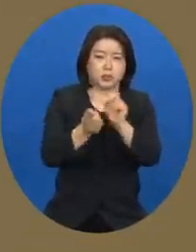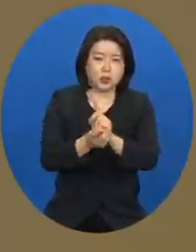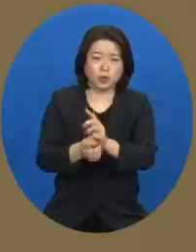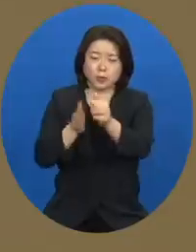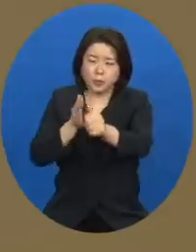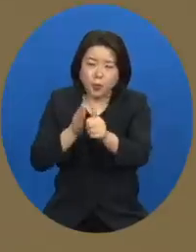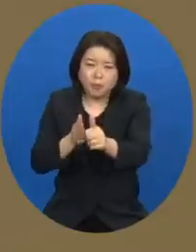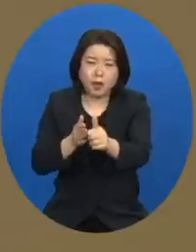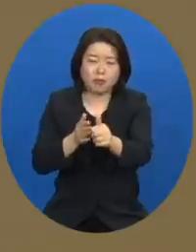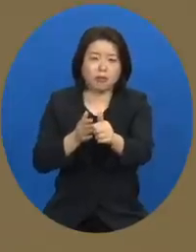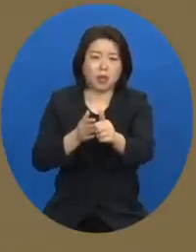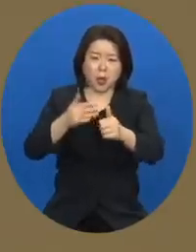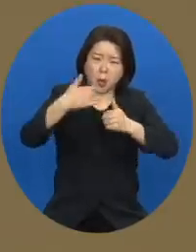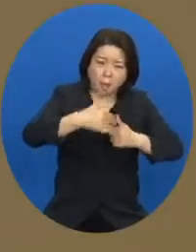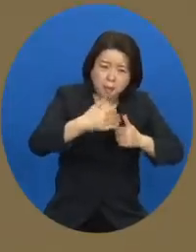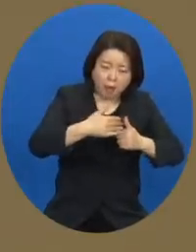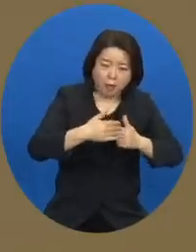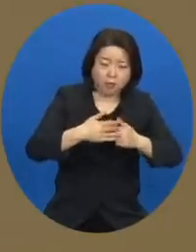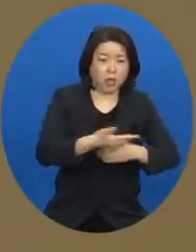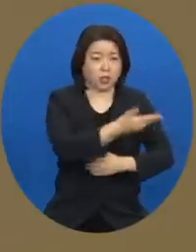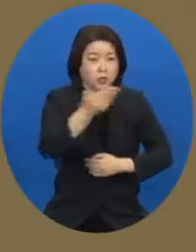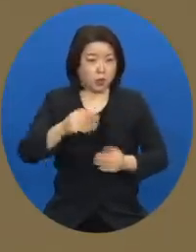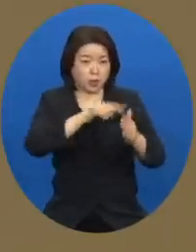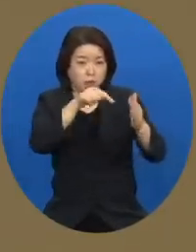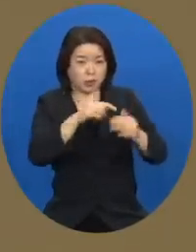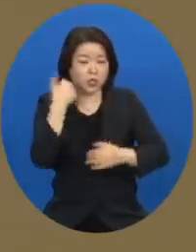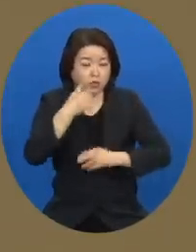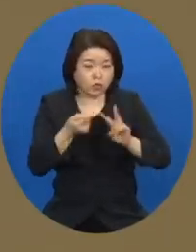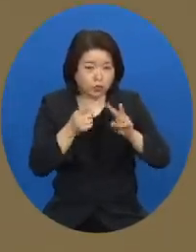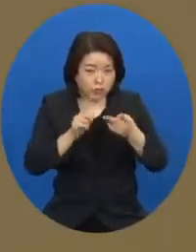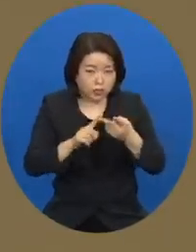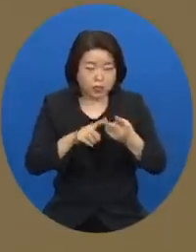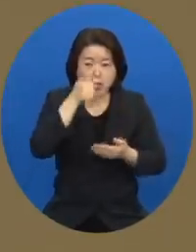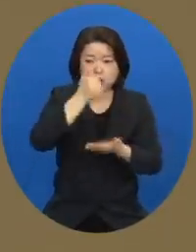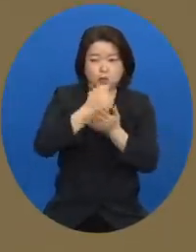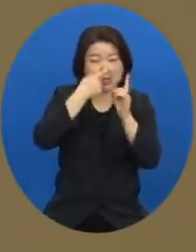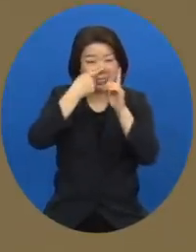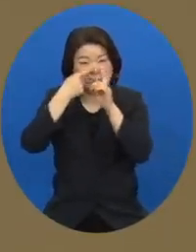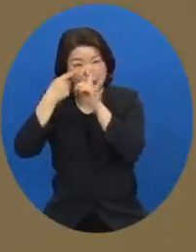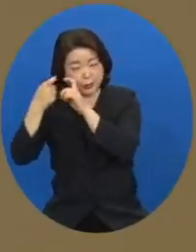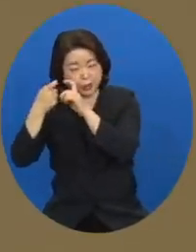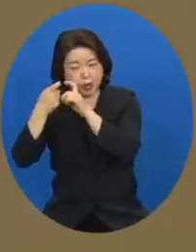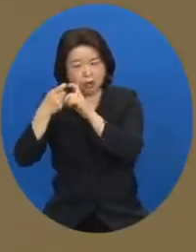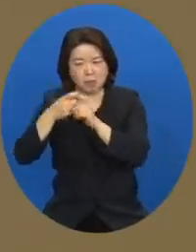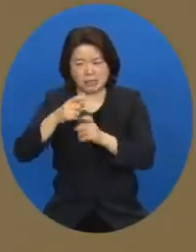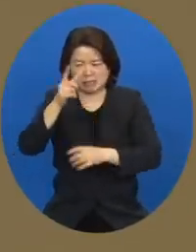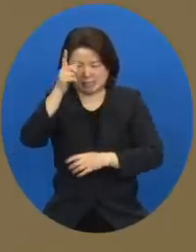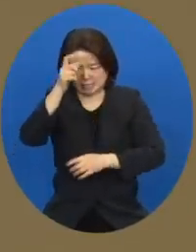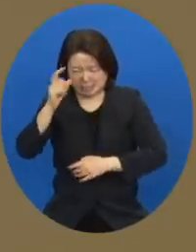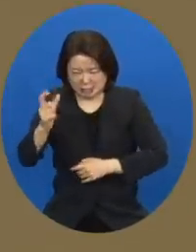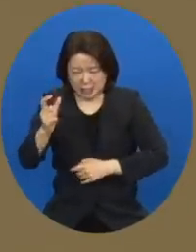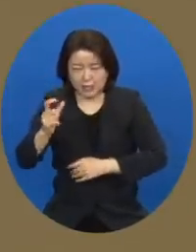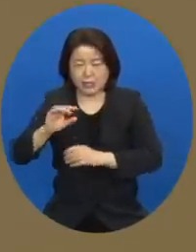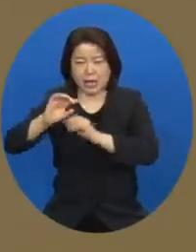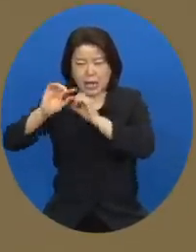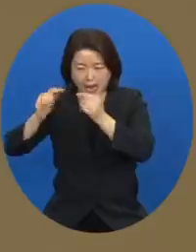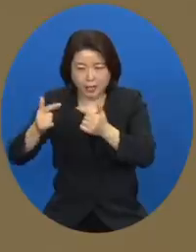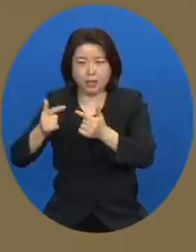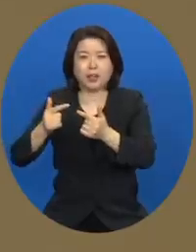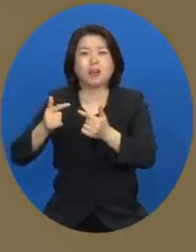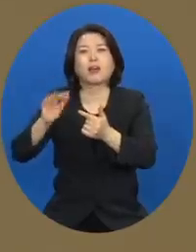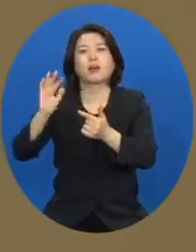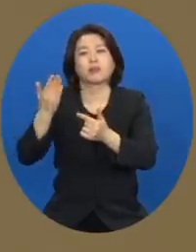곤면하여 너희 중에 누구든지 죄의 유혹으로 완고하게 되지 않도록 하라.